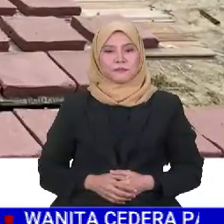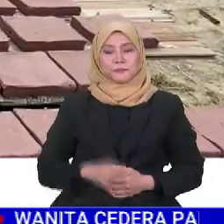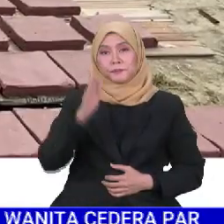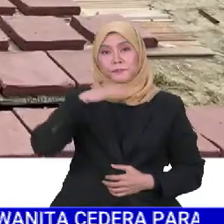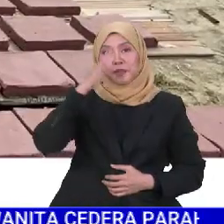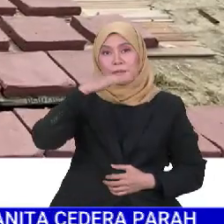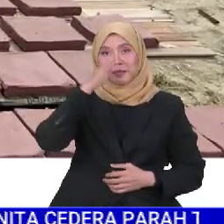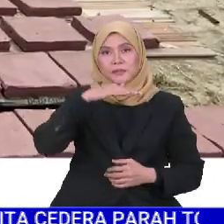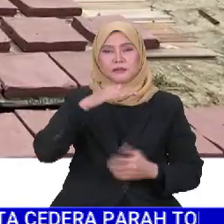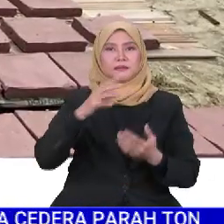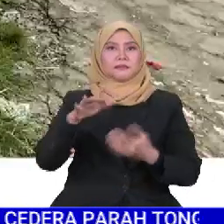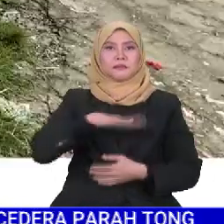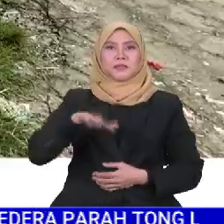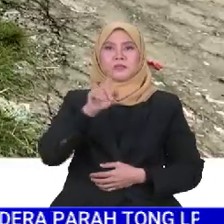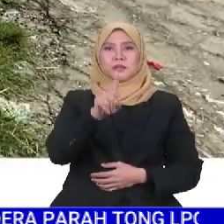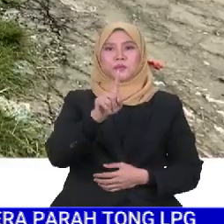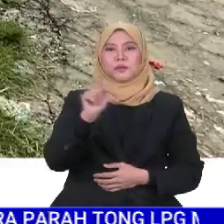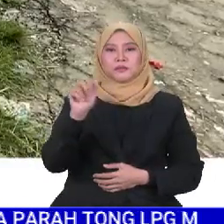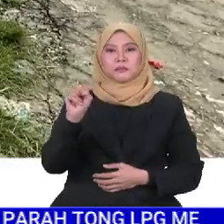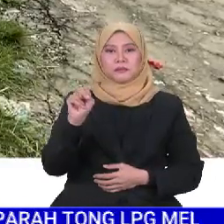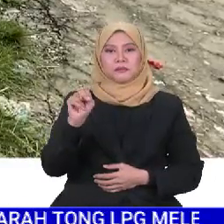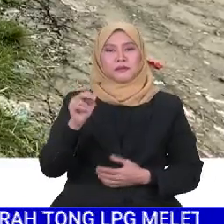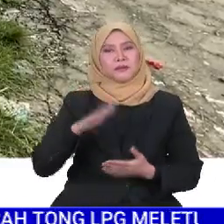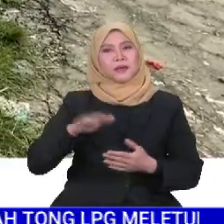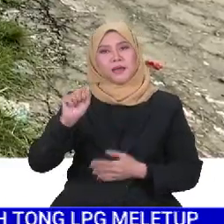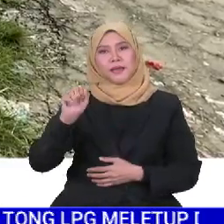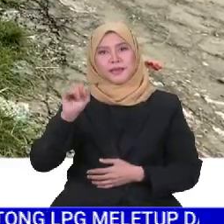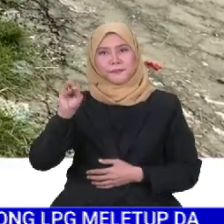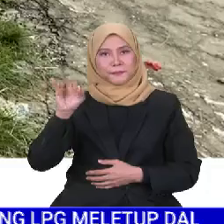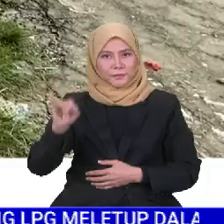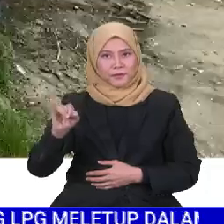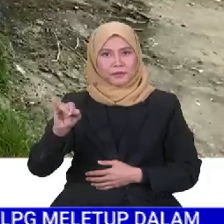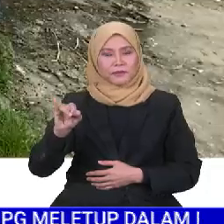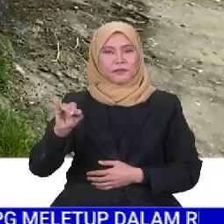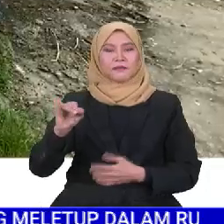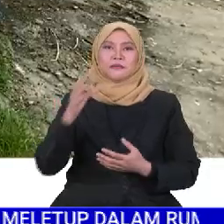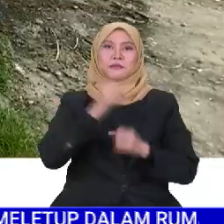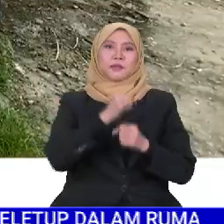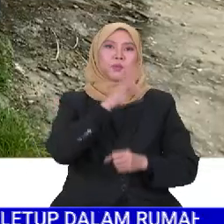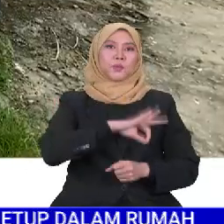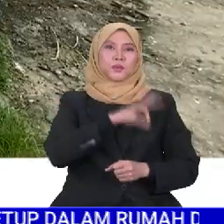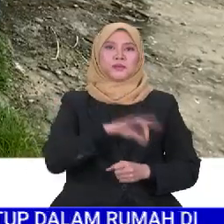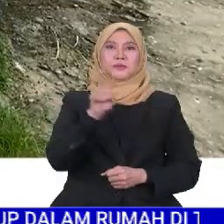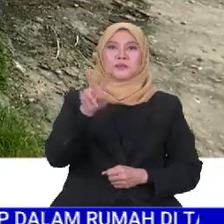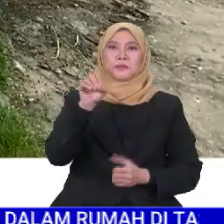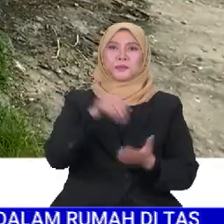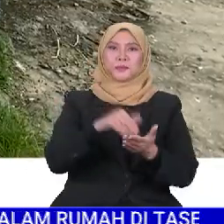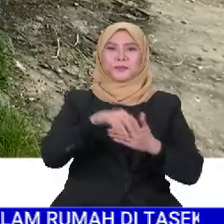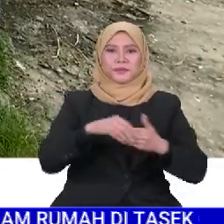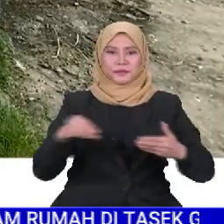Belacan yang dihasilkan hampir 1 tahun sebulan ini membolehkan Aimi Syahril meraih keuntungan hampir